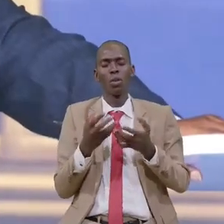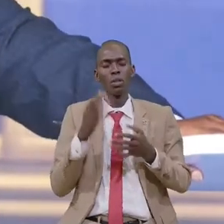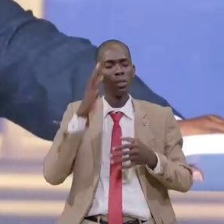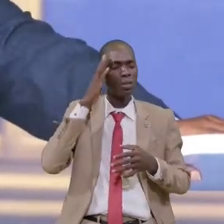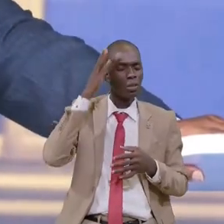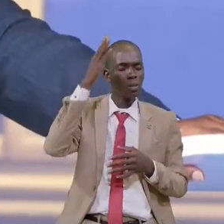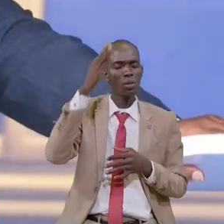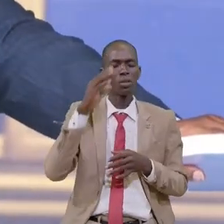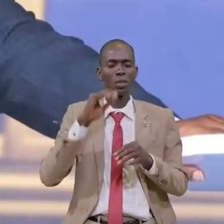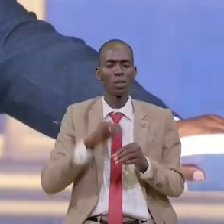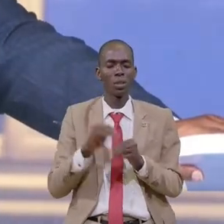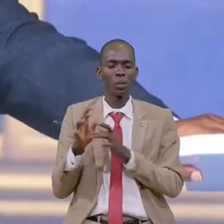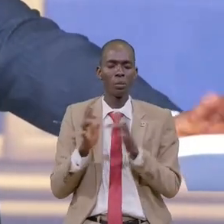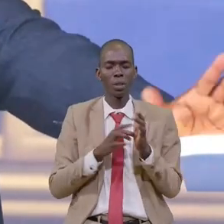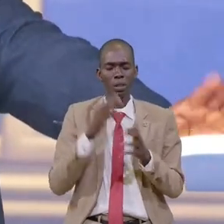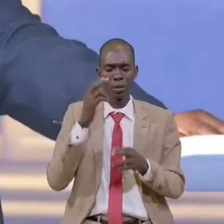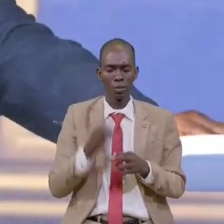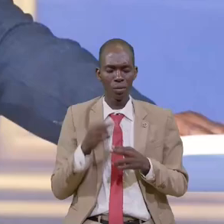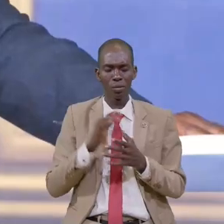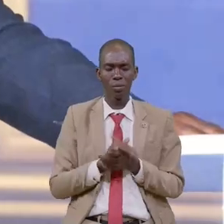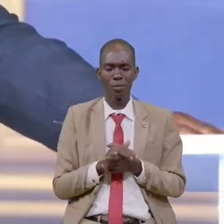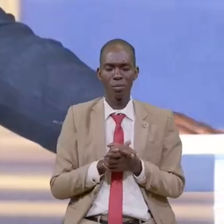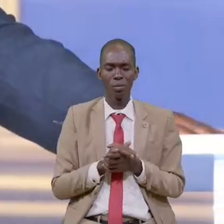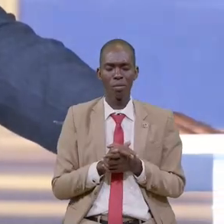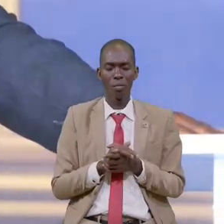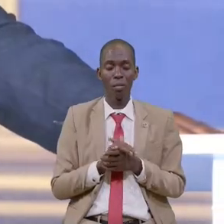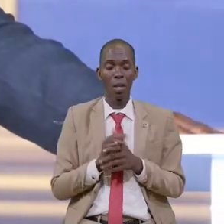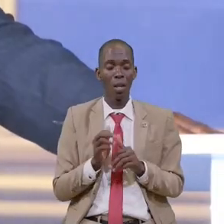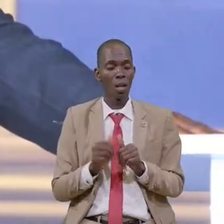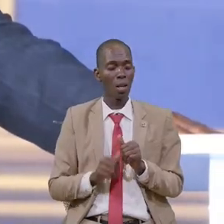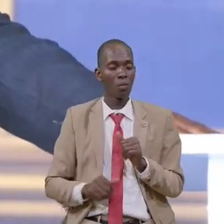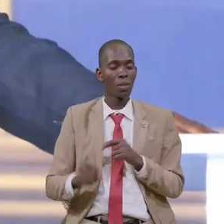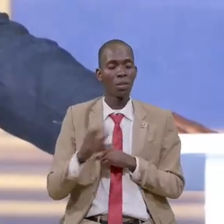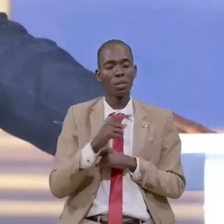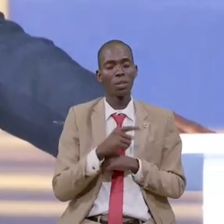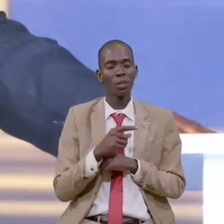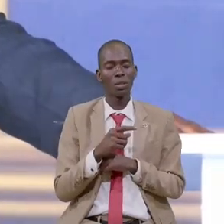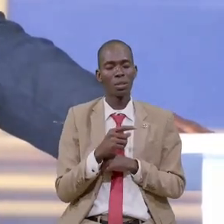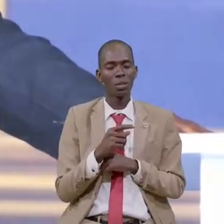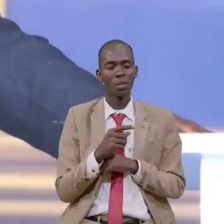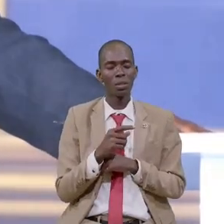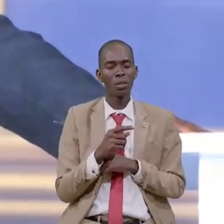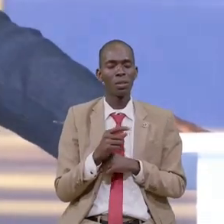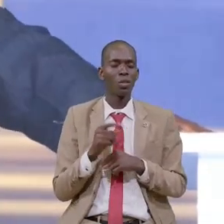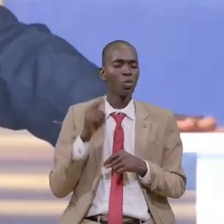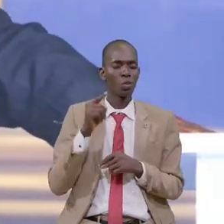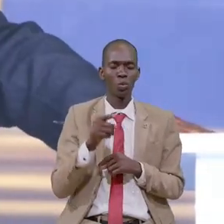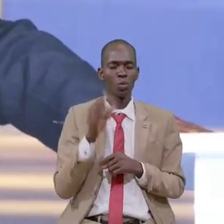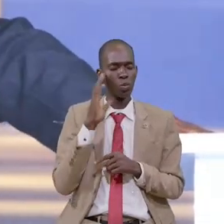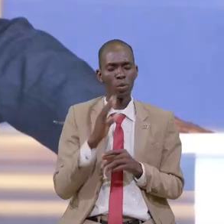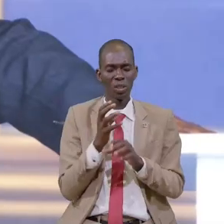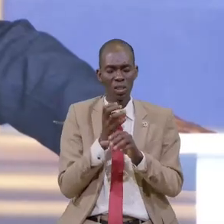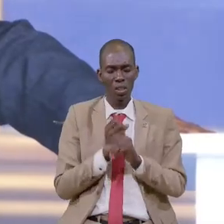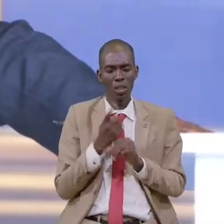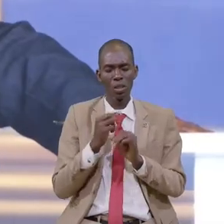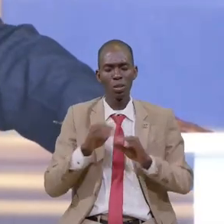de Jésus. Tout chaque jour, vous aurez la provision.